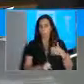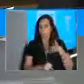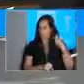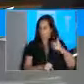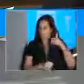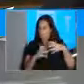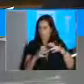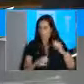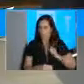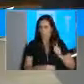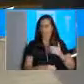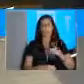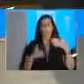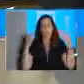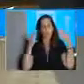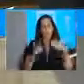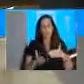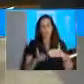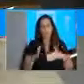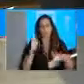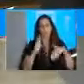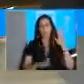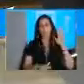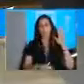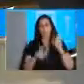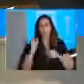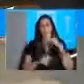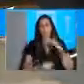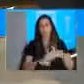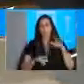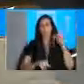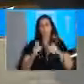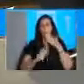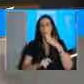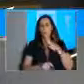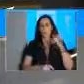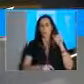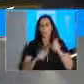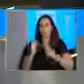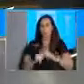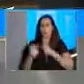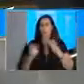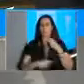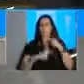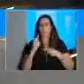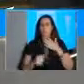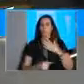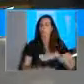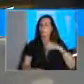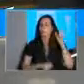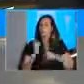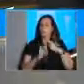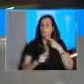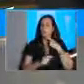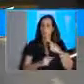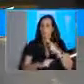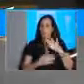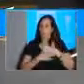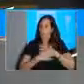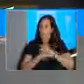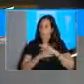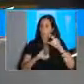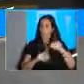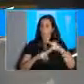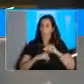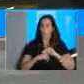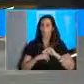בעברי, ואנחנו מתעסקים ברוב הציבור בישראל. רוב הציבור בישראל הוא ציבור מסורתי, שרוצה שאנשים ידברו על ואהבת לרעך